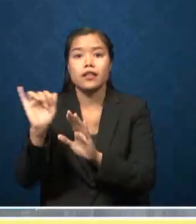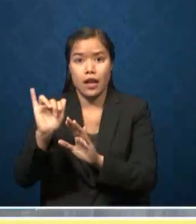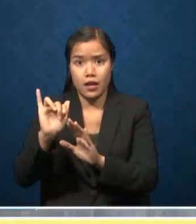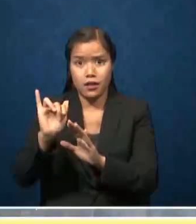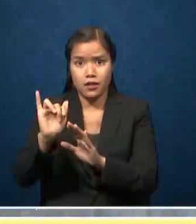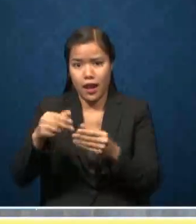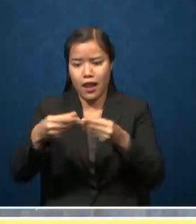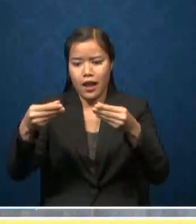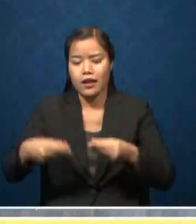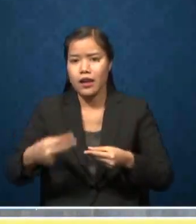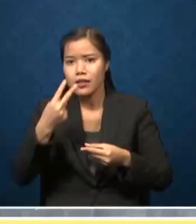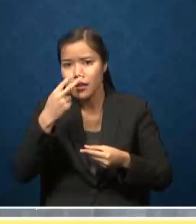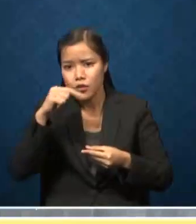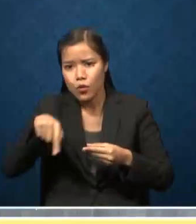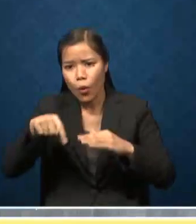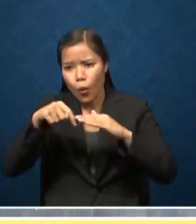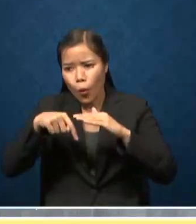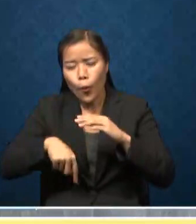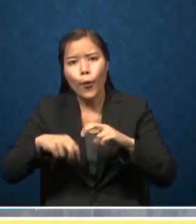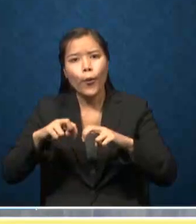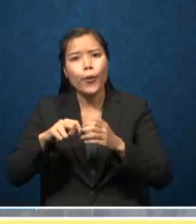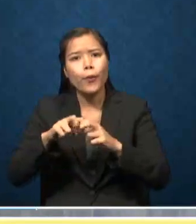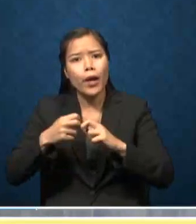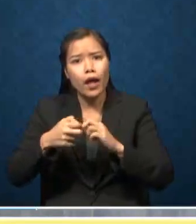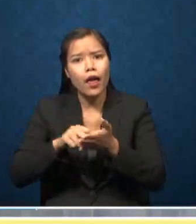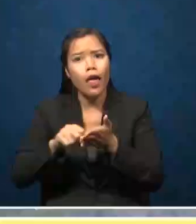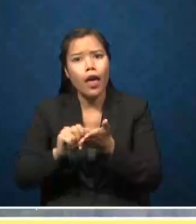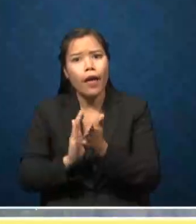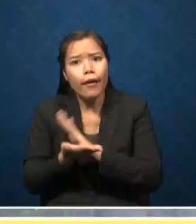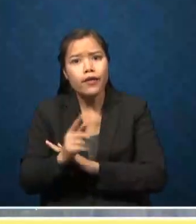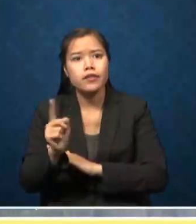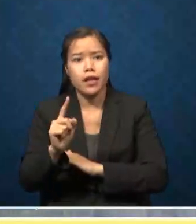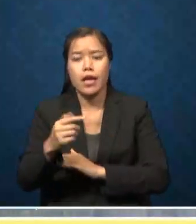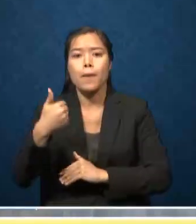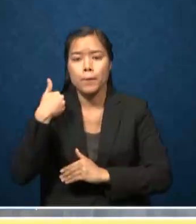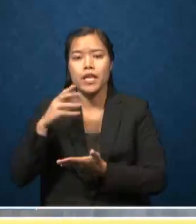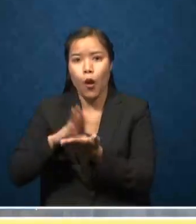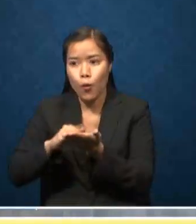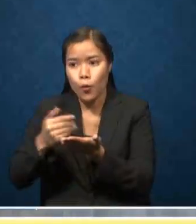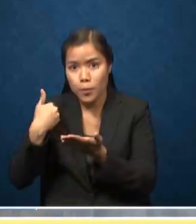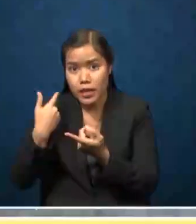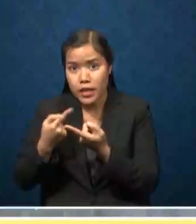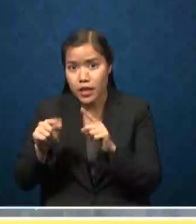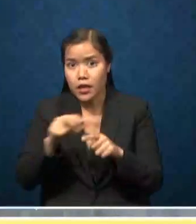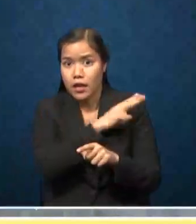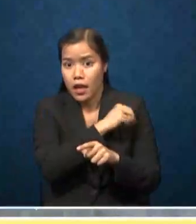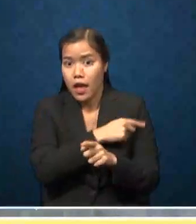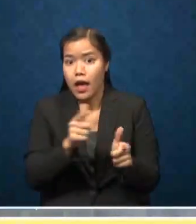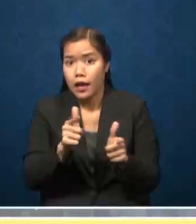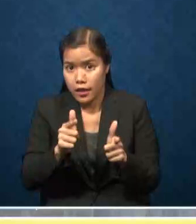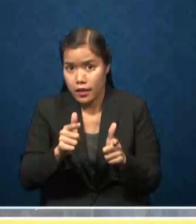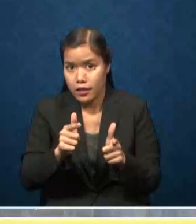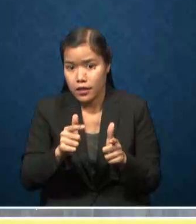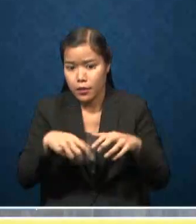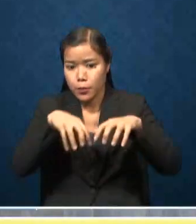น้ำหนักเรื่องข้างบนมากนักเพราะว่าจะต้องปรับตัวยังไงแต่ท่านมีอยู่นะไม่ใช่ไม่มีเลยนะเช่นท่านบอกมีคลินิกผู้สูงอายุในโรงพยาบาล